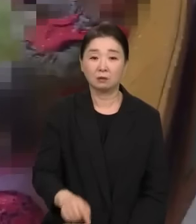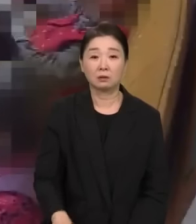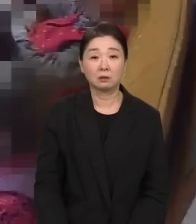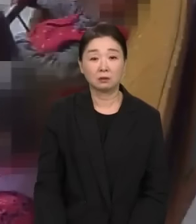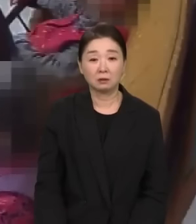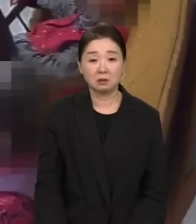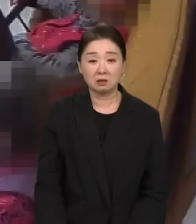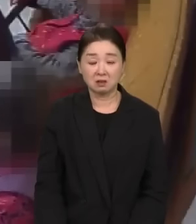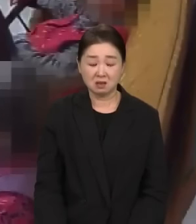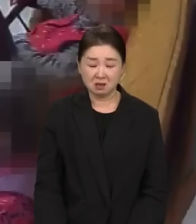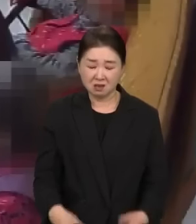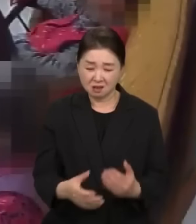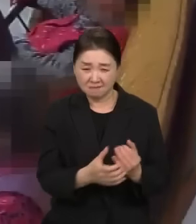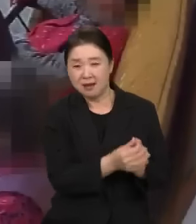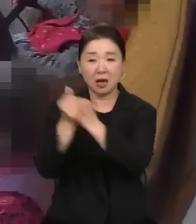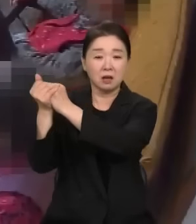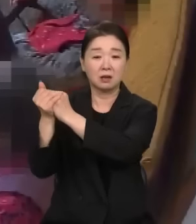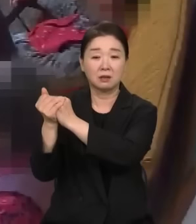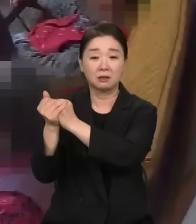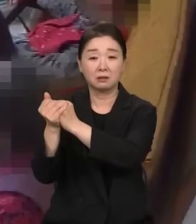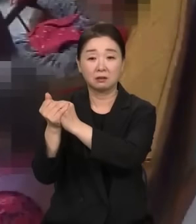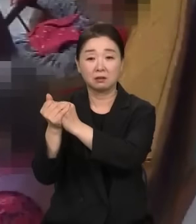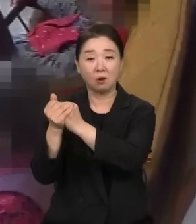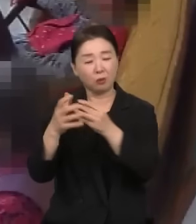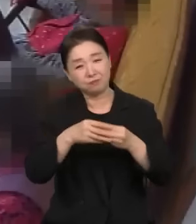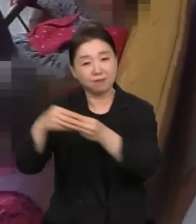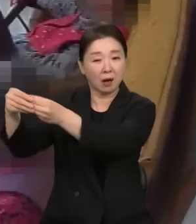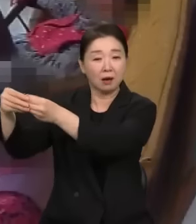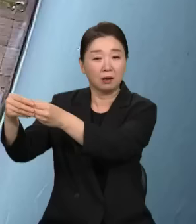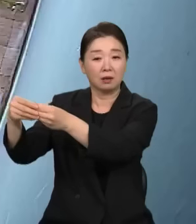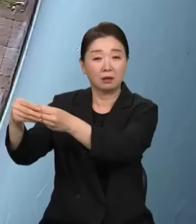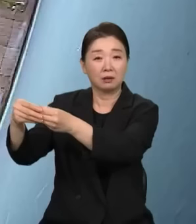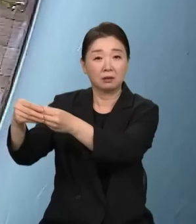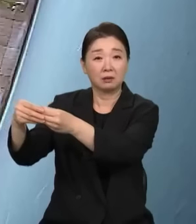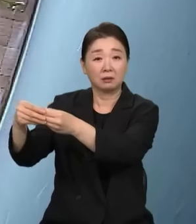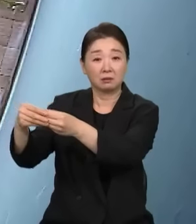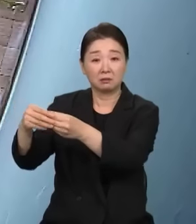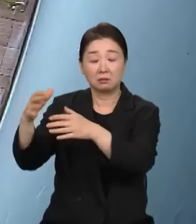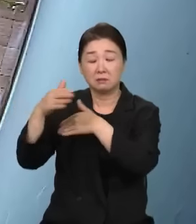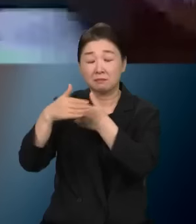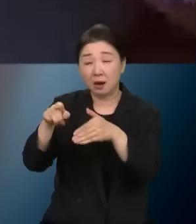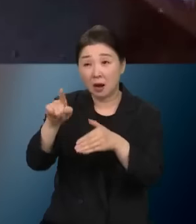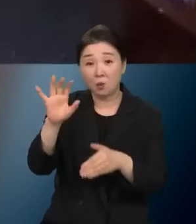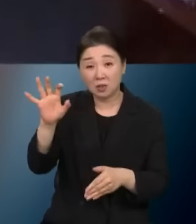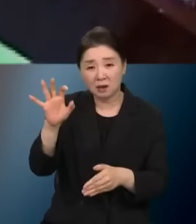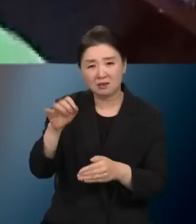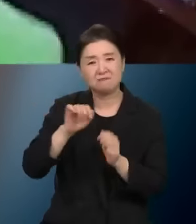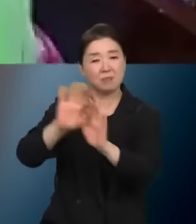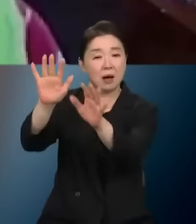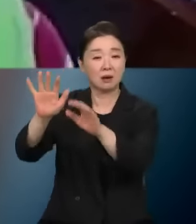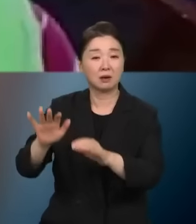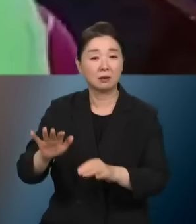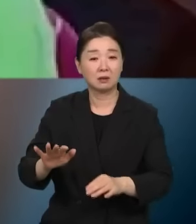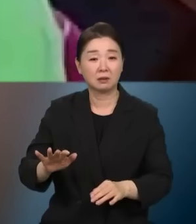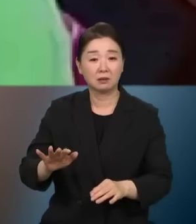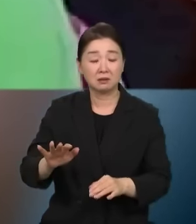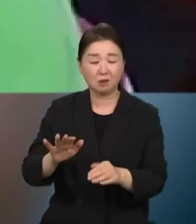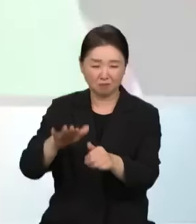노인의 팔을 거칠게 잡아 일으키고 어디론가 끌고 갑니다 방에 딸린 화장실에 밀어넣으며